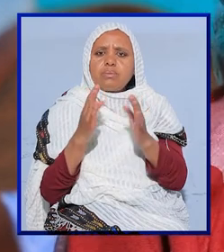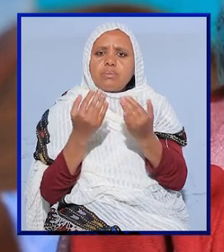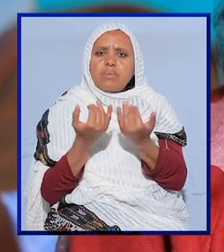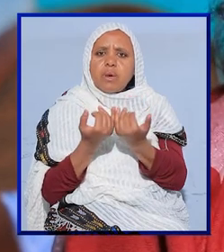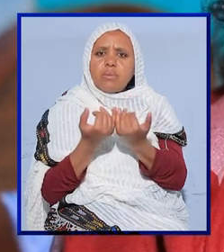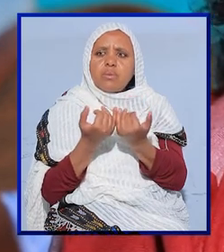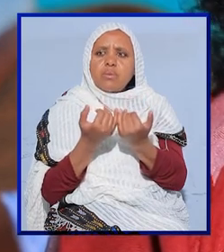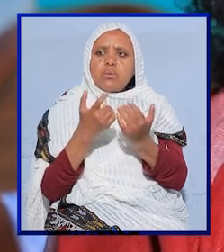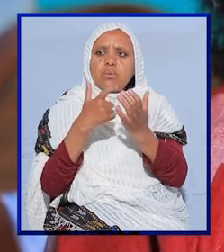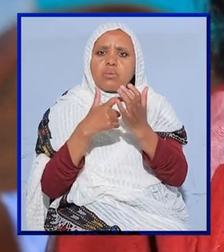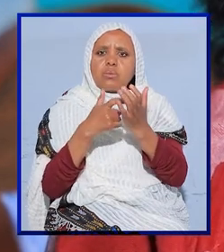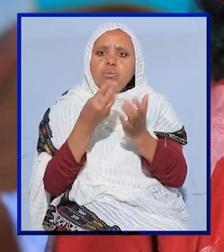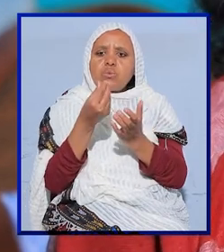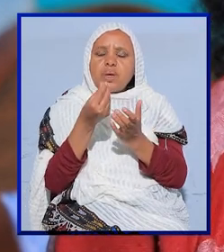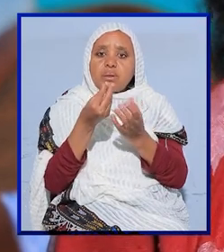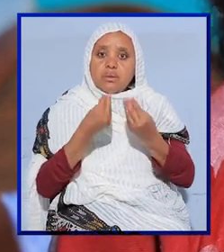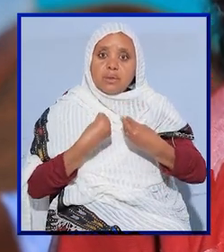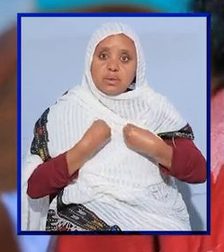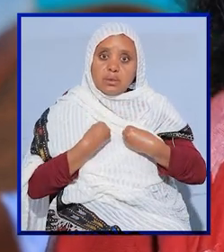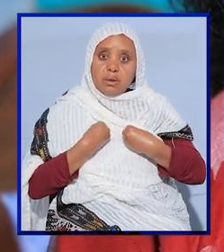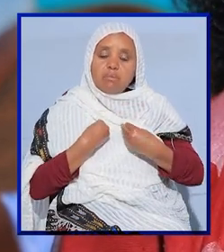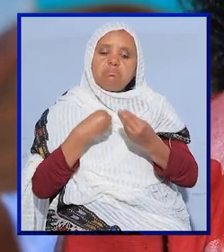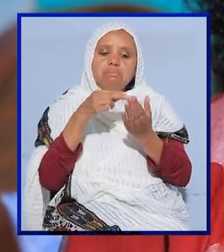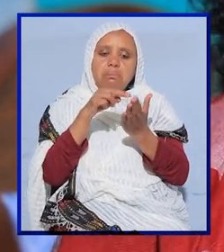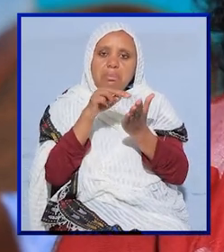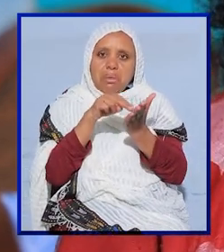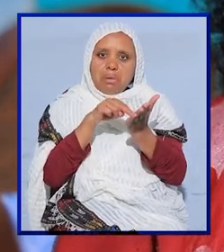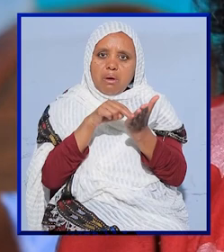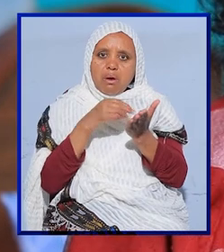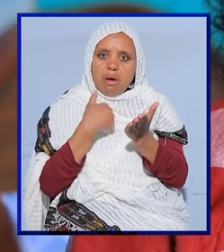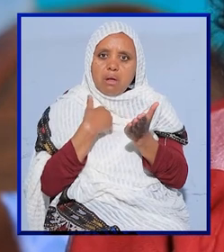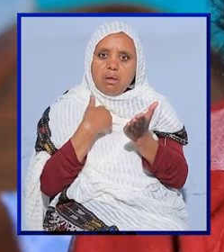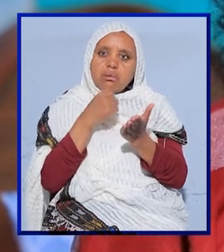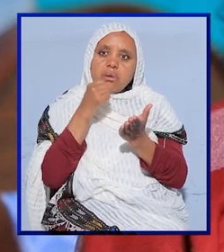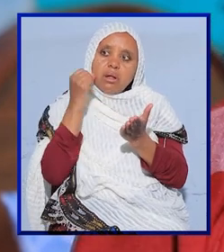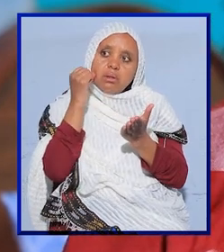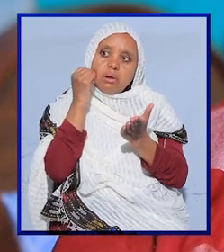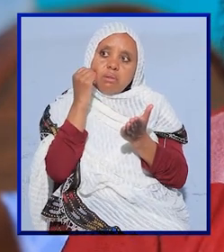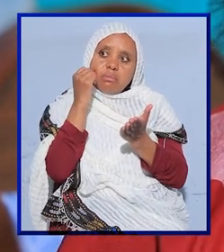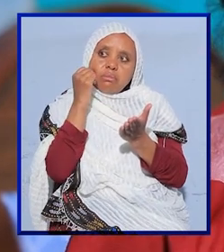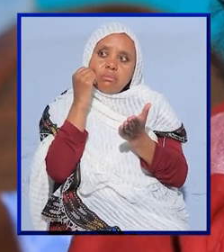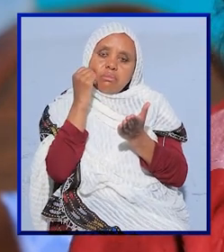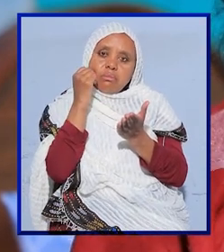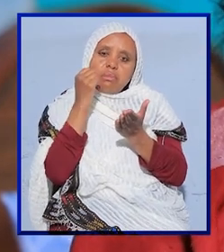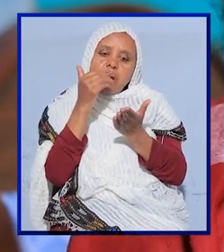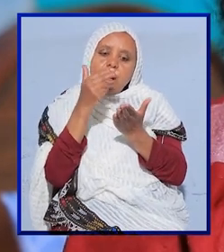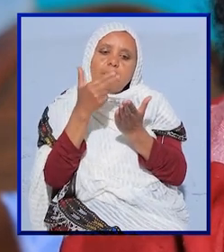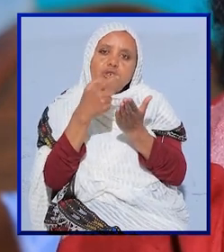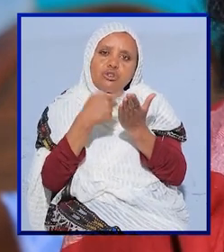አሁን ዱቄት የተሰጠኝ ዱቄት ነው። ቂጣ ከመዳረግ ብዬ ትላንትና ሁክችው አባሻ